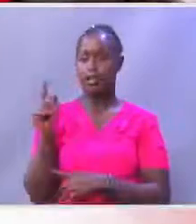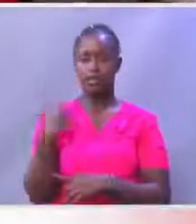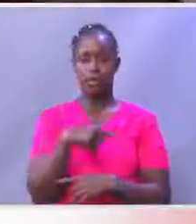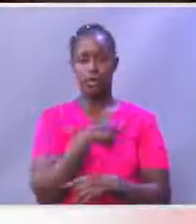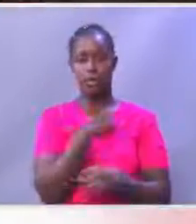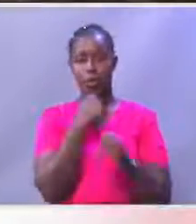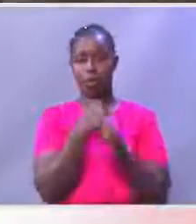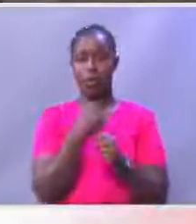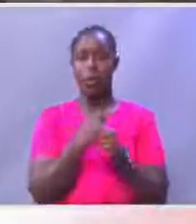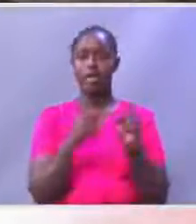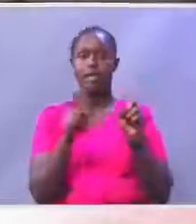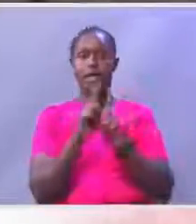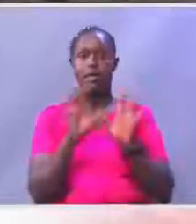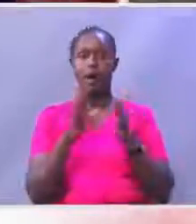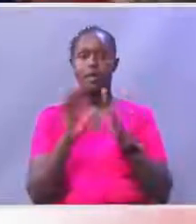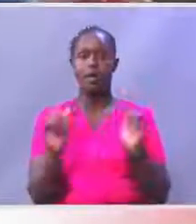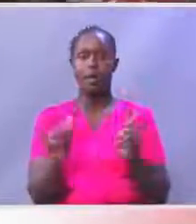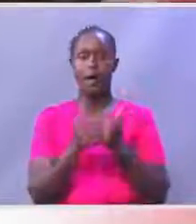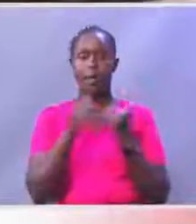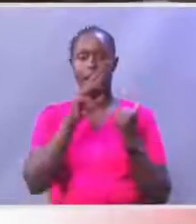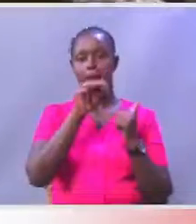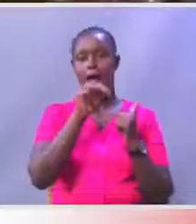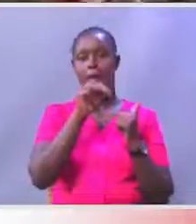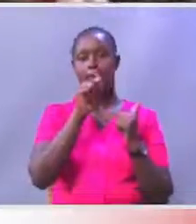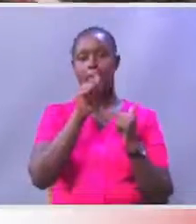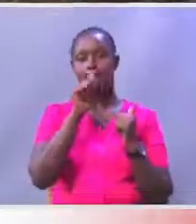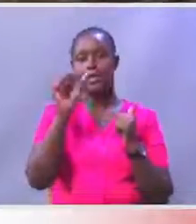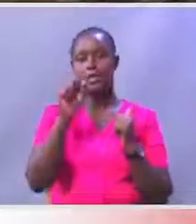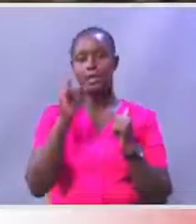kule Masai Mara. Sawa.